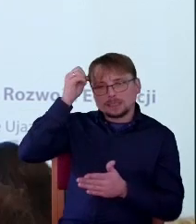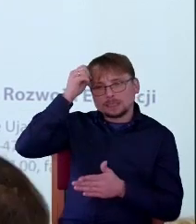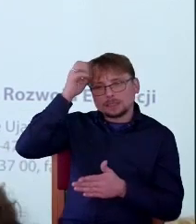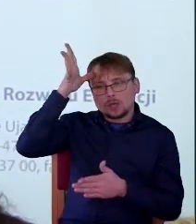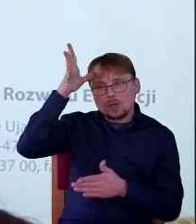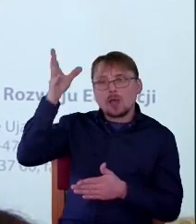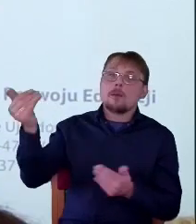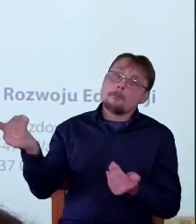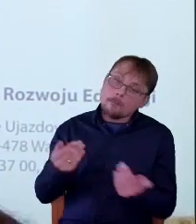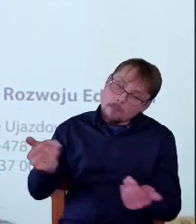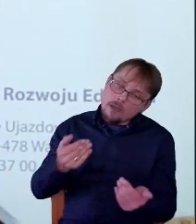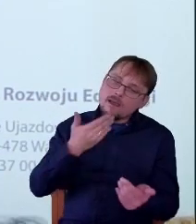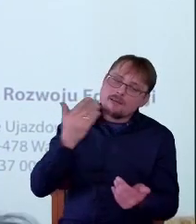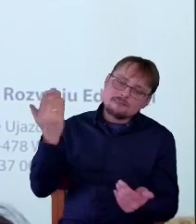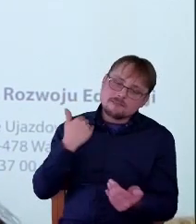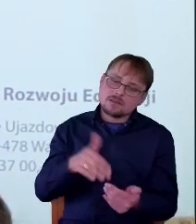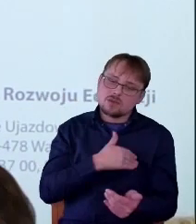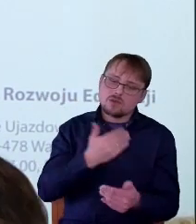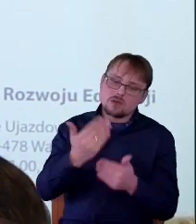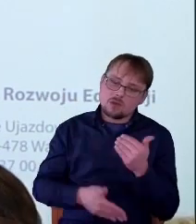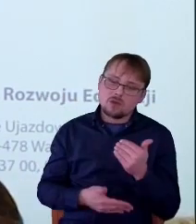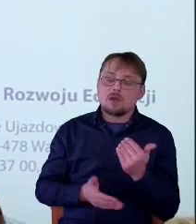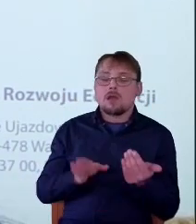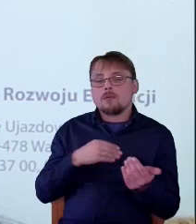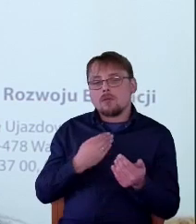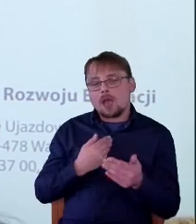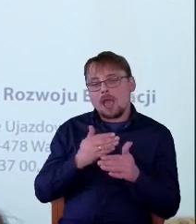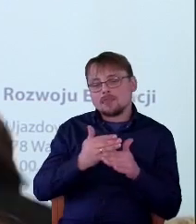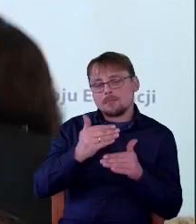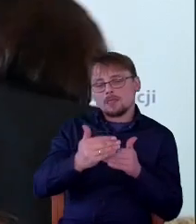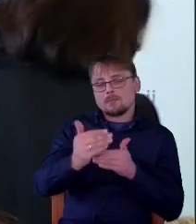we wcześniejszym terminie, może poszczególne etapy edukacyjne realizować